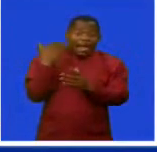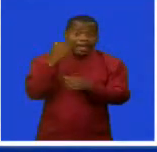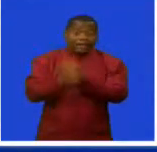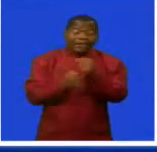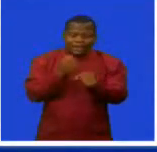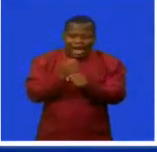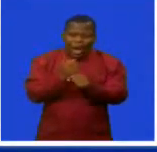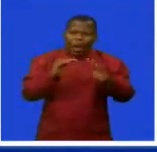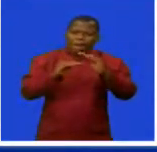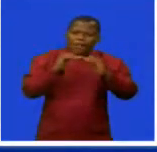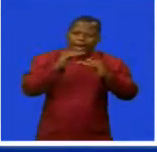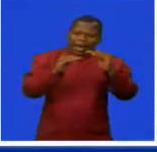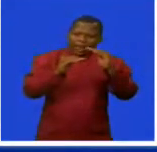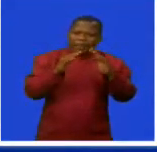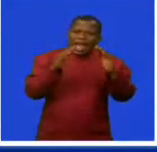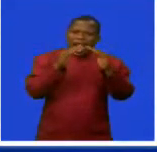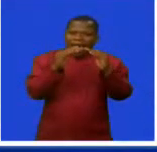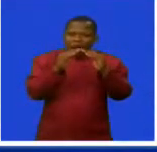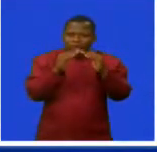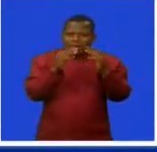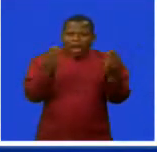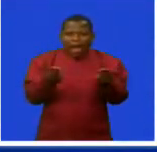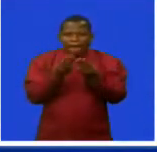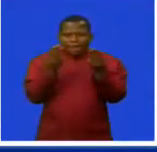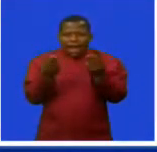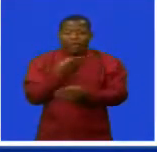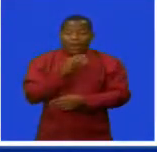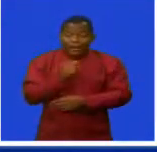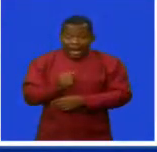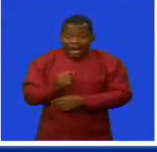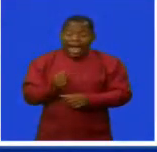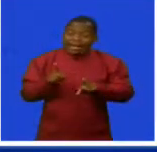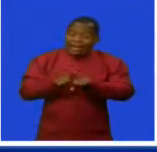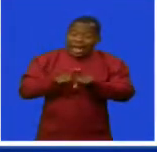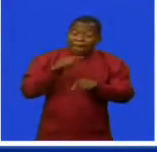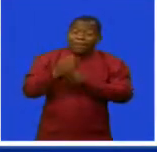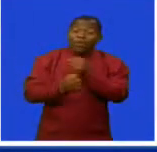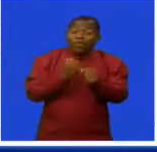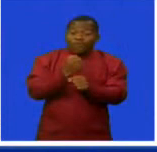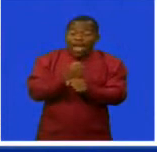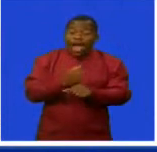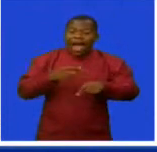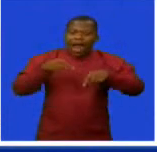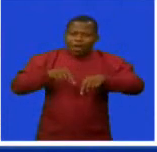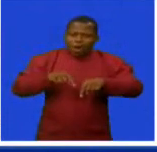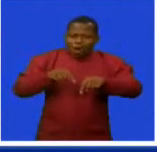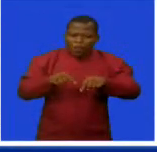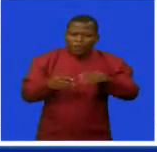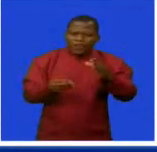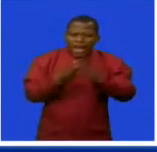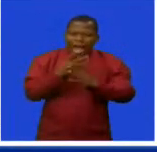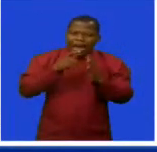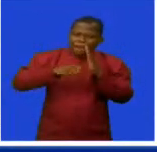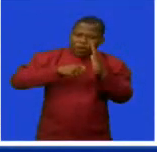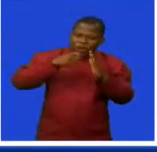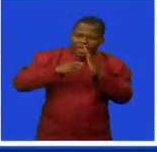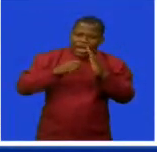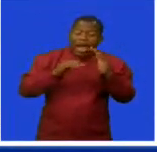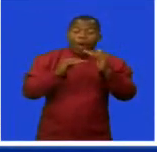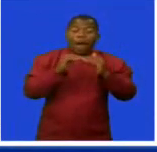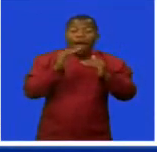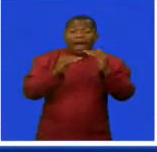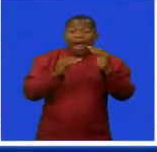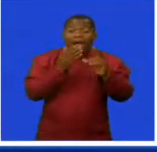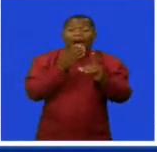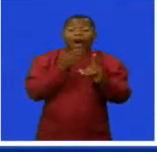yagcina khona eminyakeni lephelile njengoba isukumise umsebenzi wakakhela gogo Tiffany Gamete loneminyaka lengamashumi